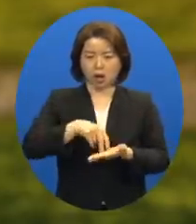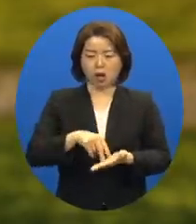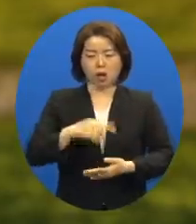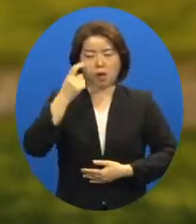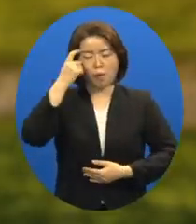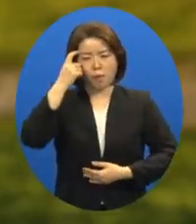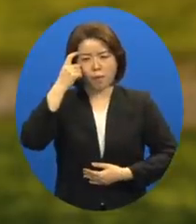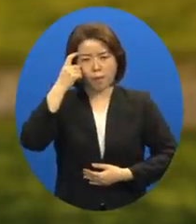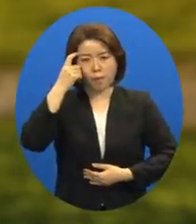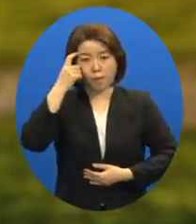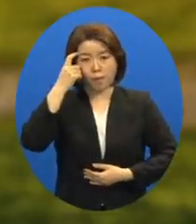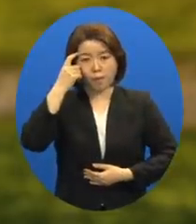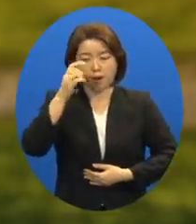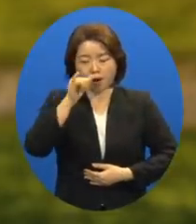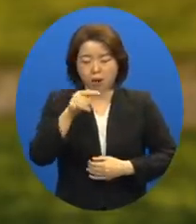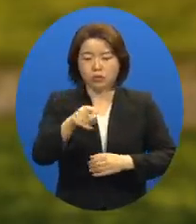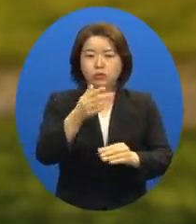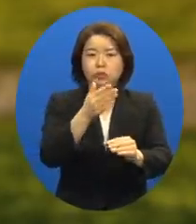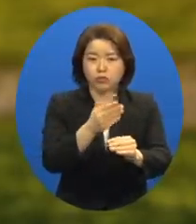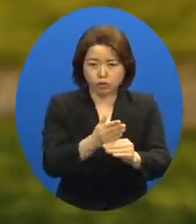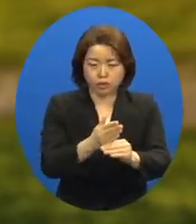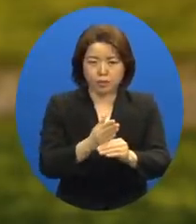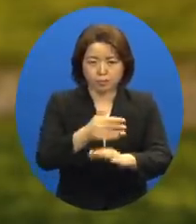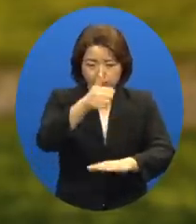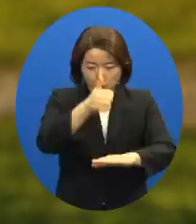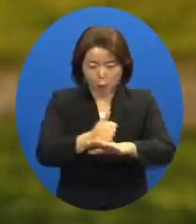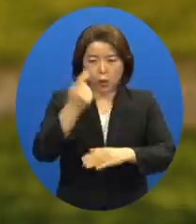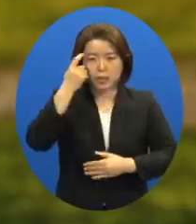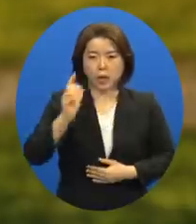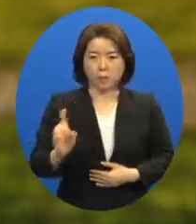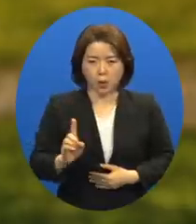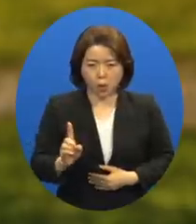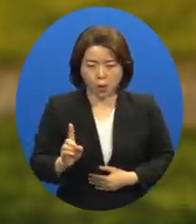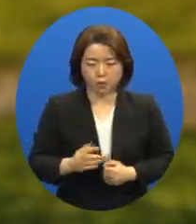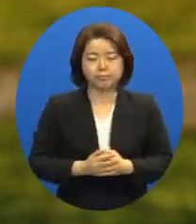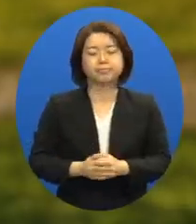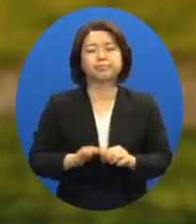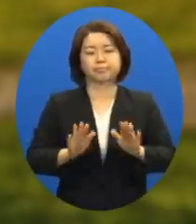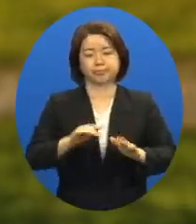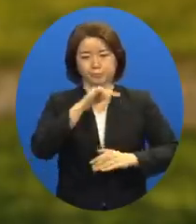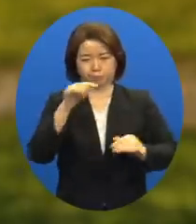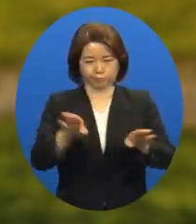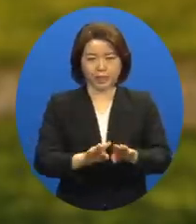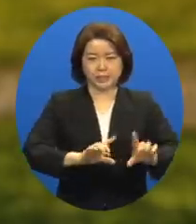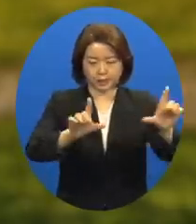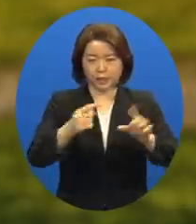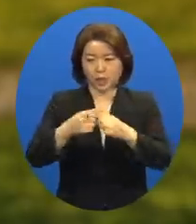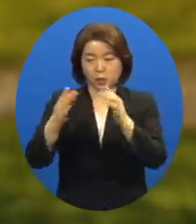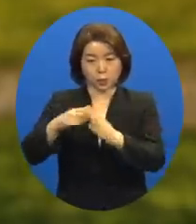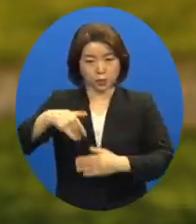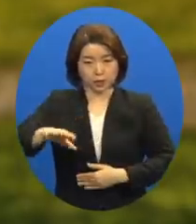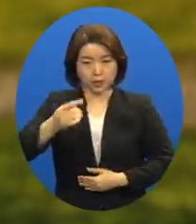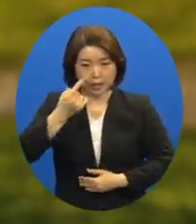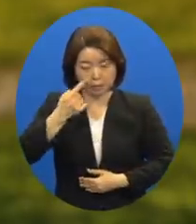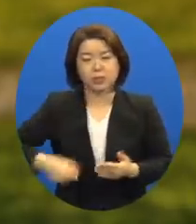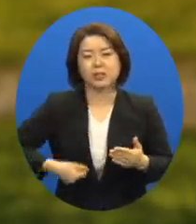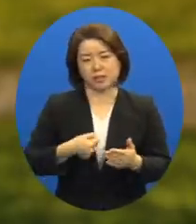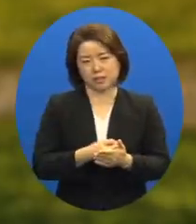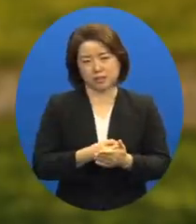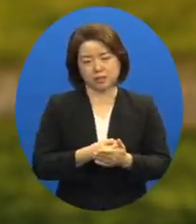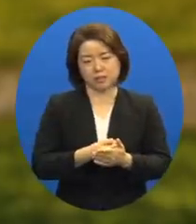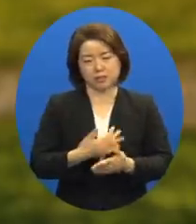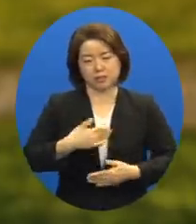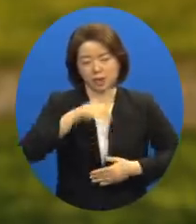있었습니다. 그러다가 결론에 다다른 생각은 이번 일요일에 교회를 나가자 였습니다.